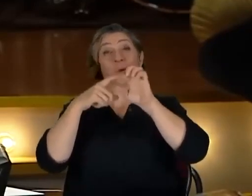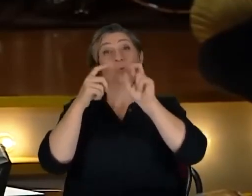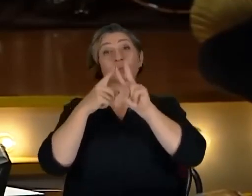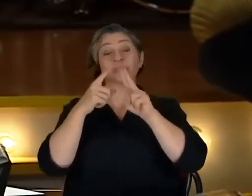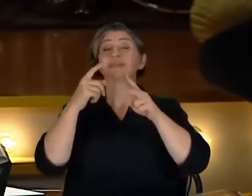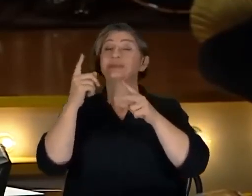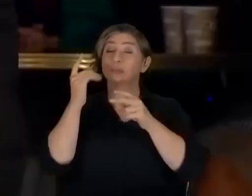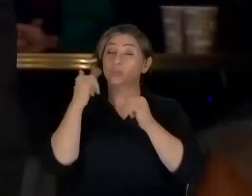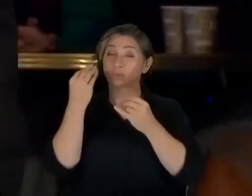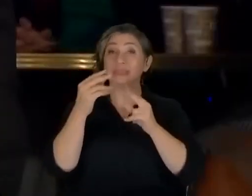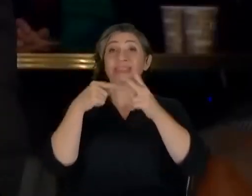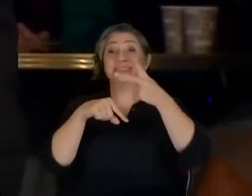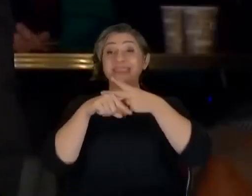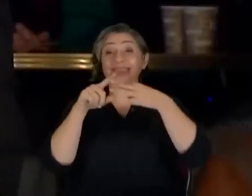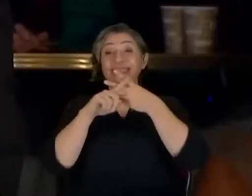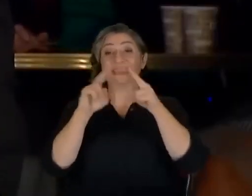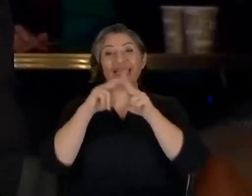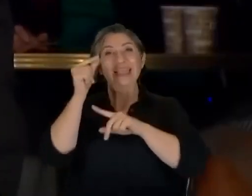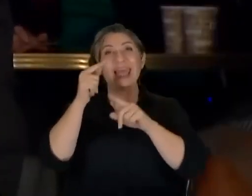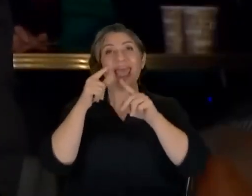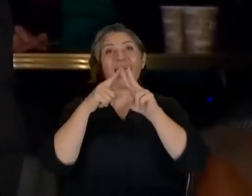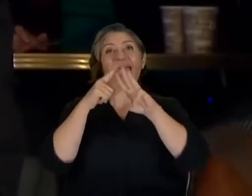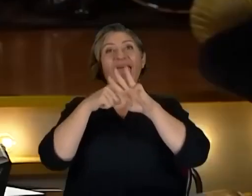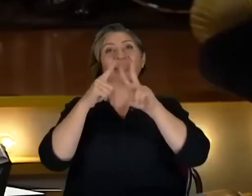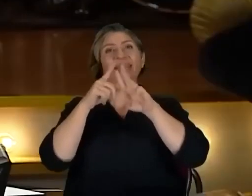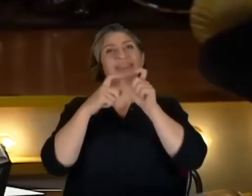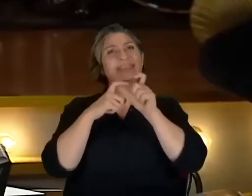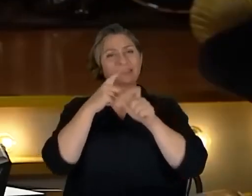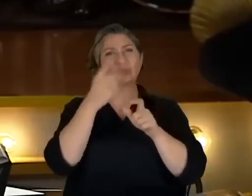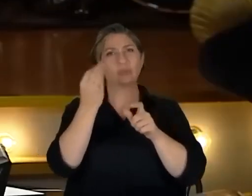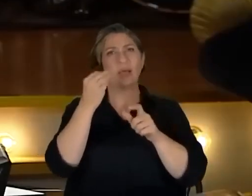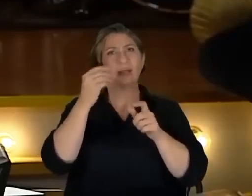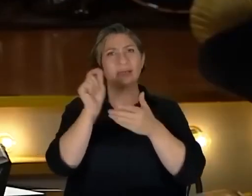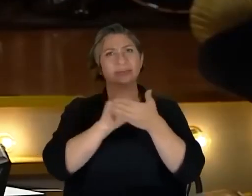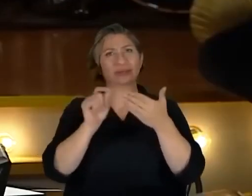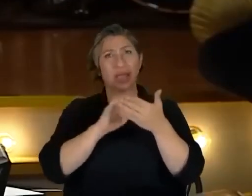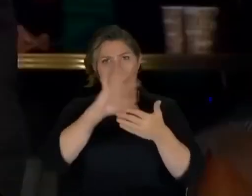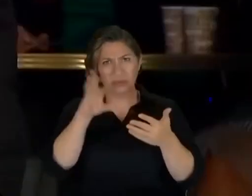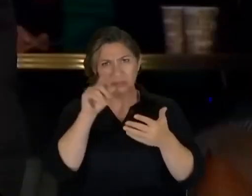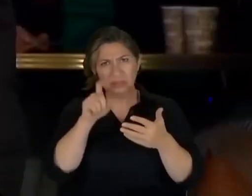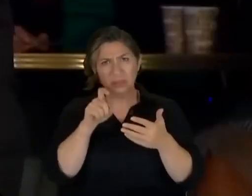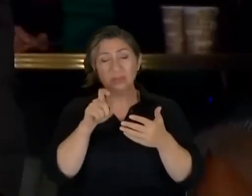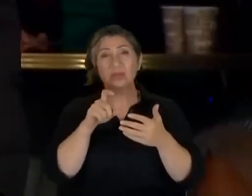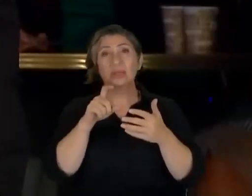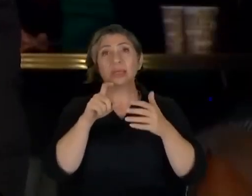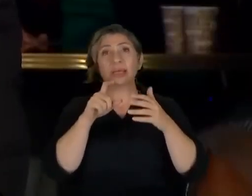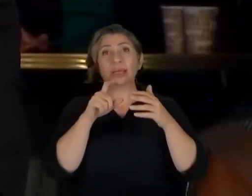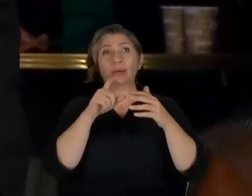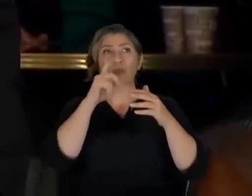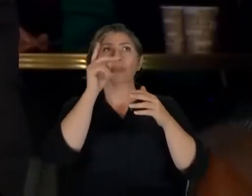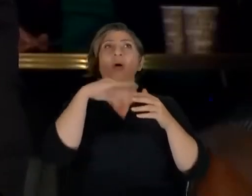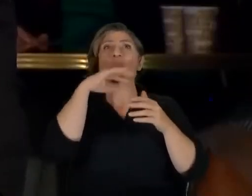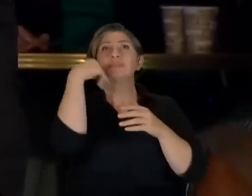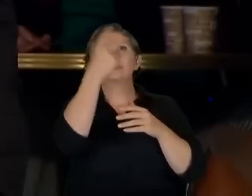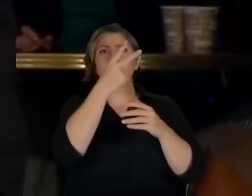Zeki Enes. Tabii Zeki Enes Hakkan. Hakkan. Ne kadarını yazdı? Hepsini mi yazdı Zeki Enes Hakkan? Robert Dupek'in bir